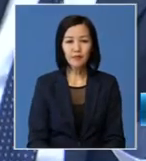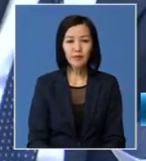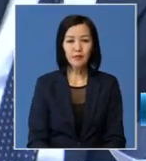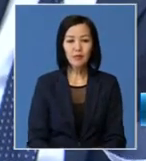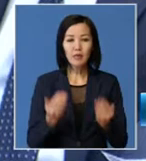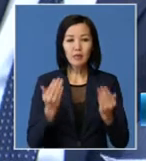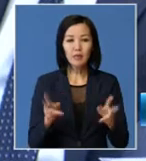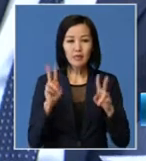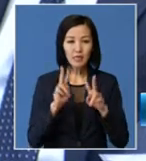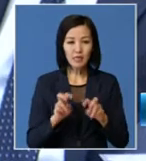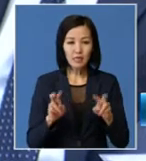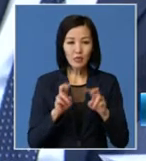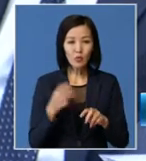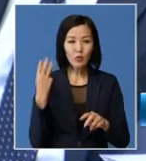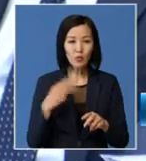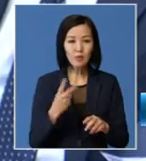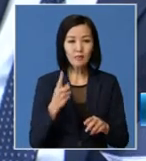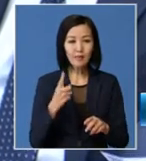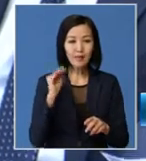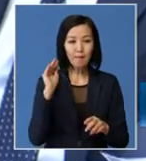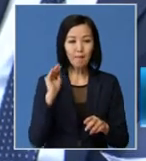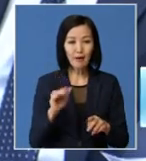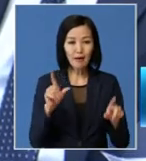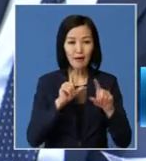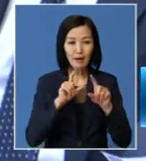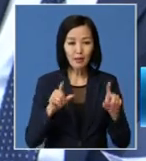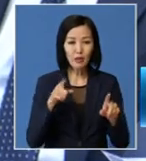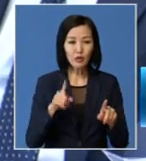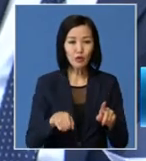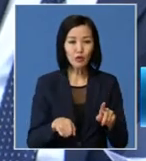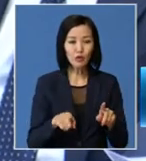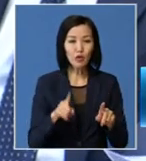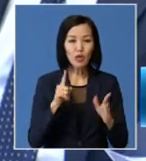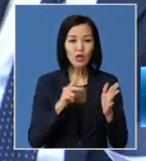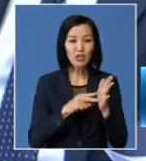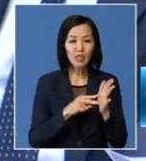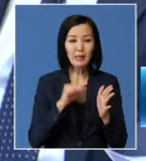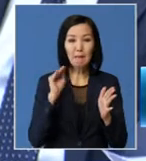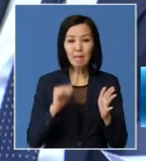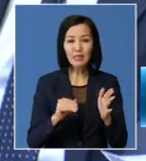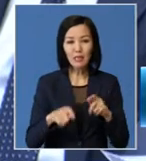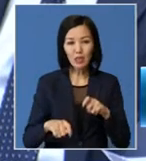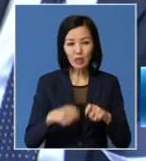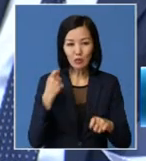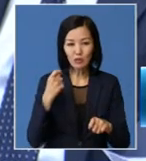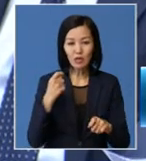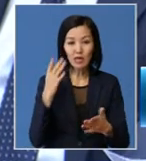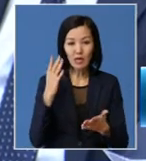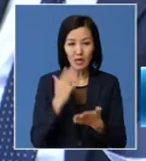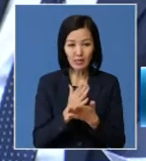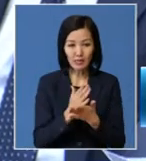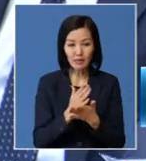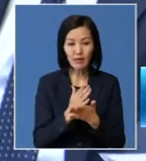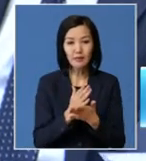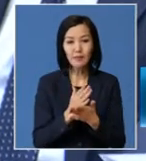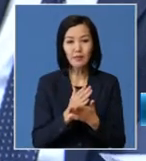Биыл тексеру кезінде 31 мың объектіде 107 мыңнан астам бұзушылық анықталған.